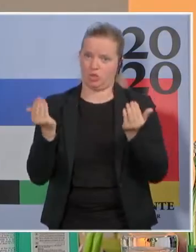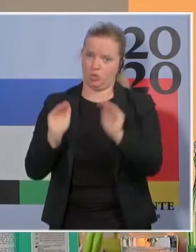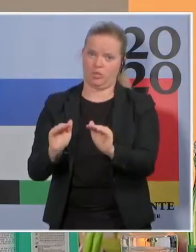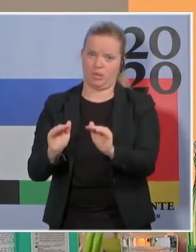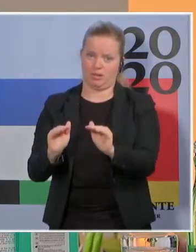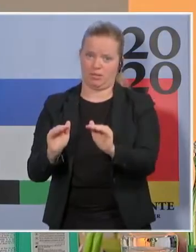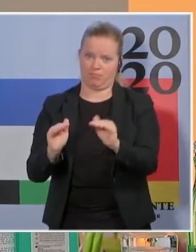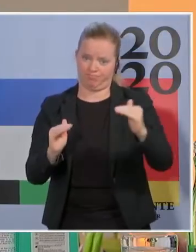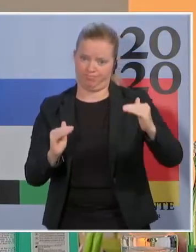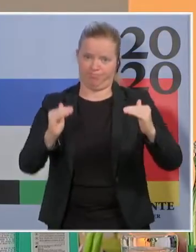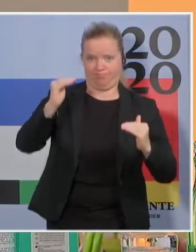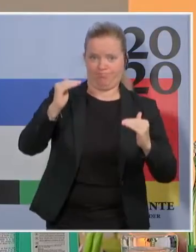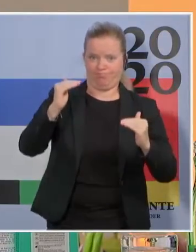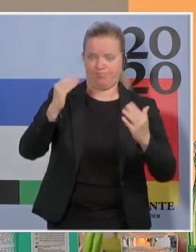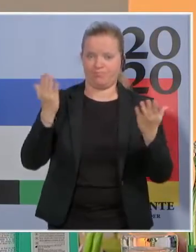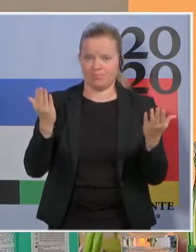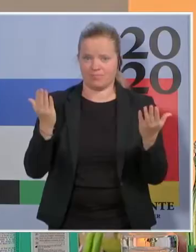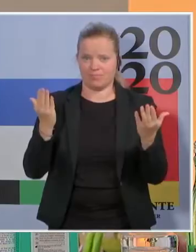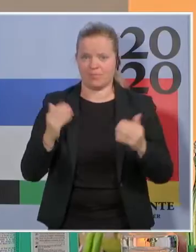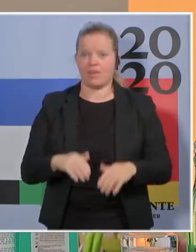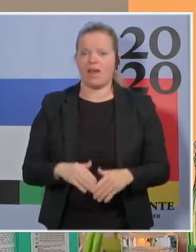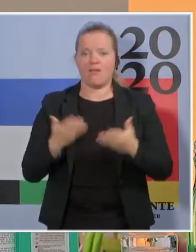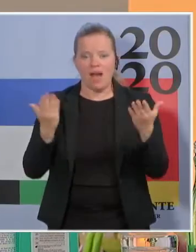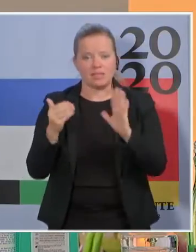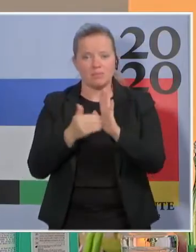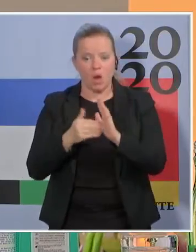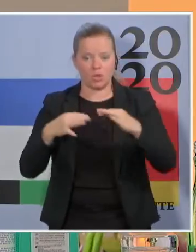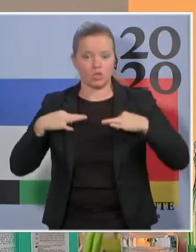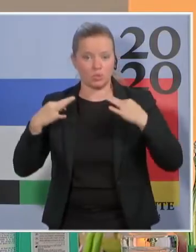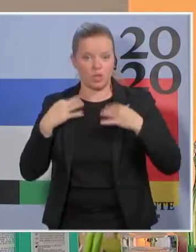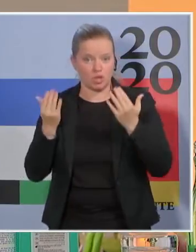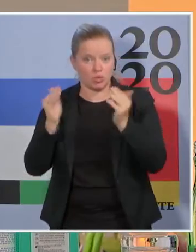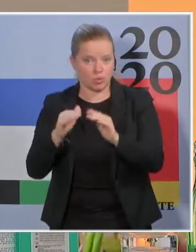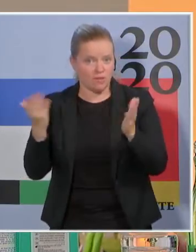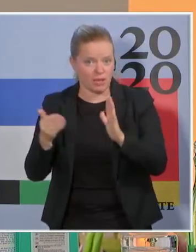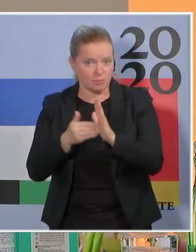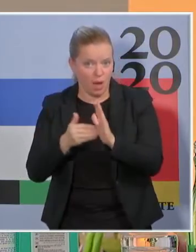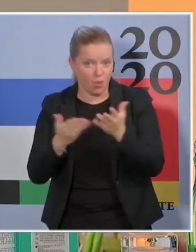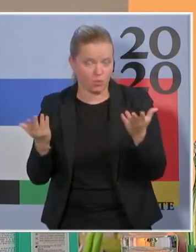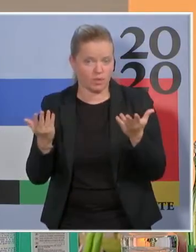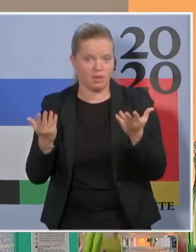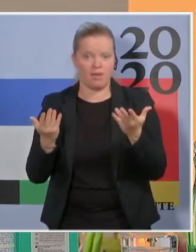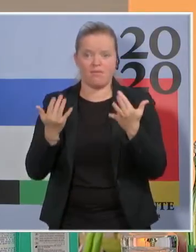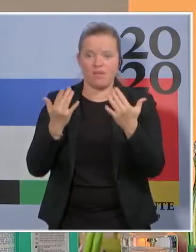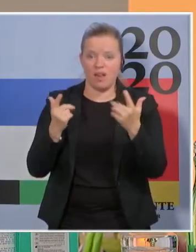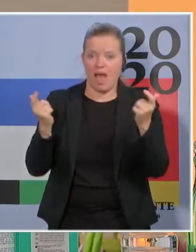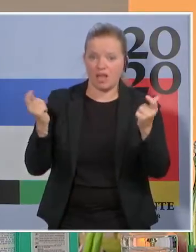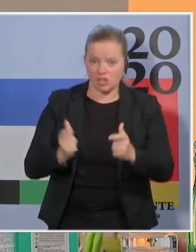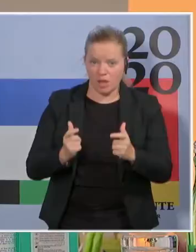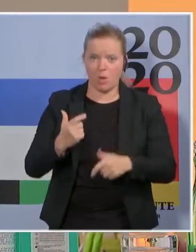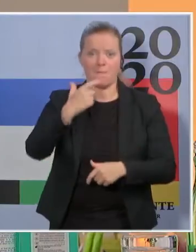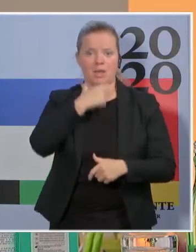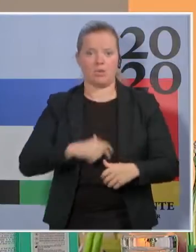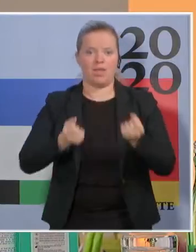schützen. Was braucht es für den Schutz der Gesundheit von uns allen? Wie viele Einschränkungen der